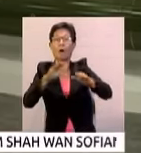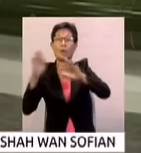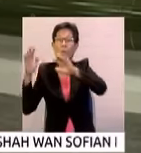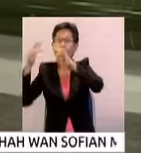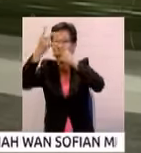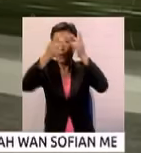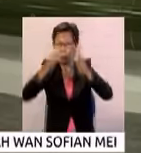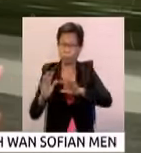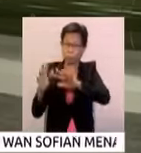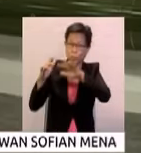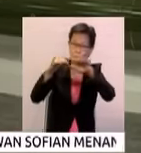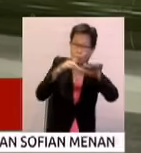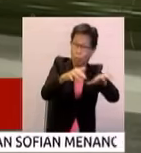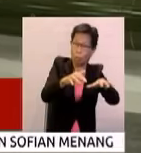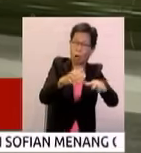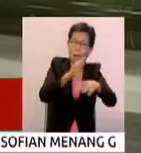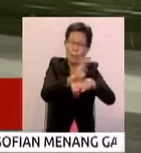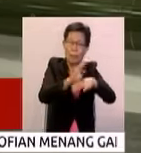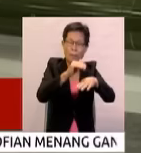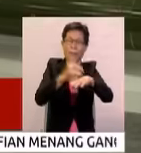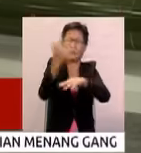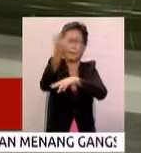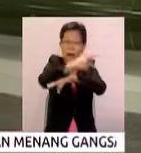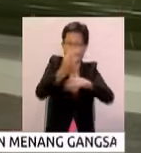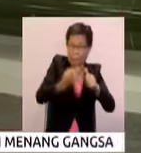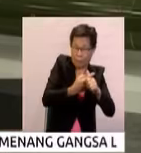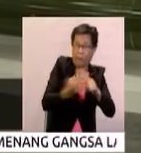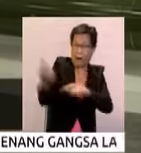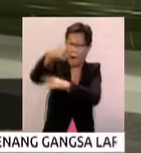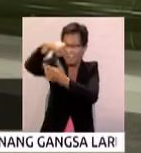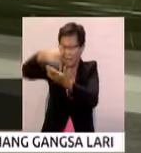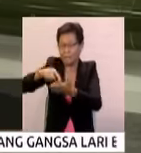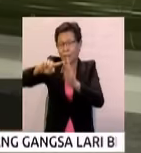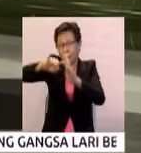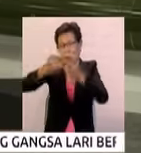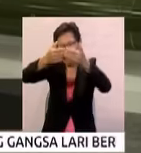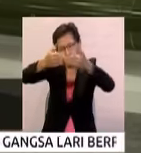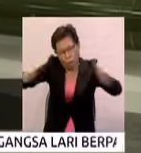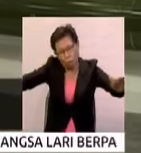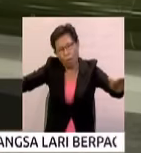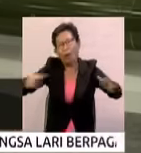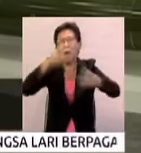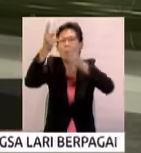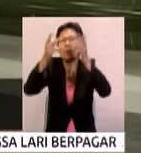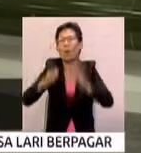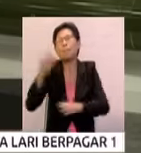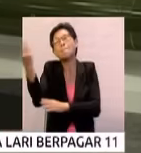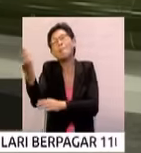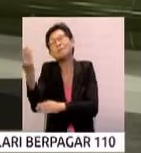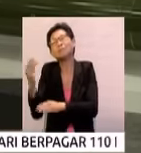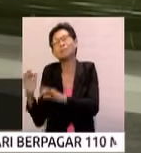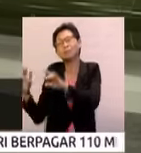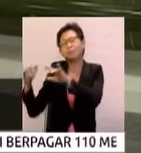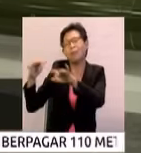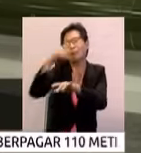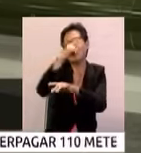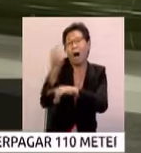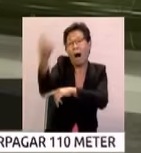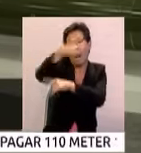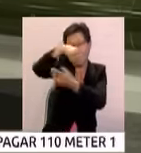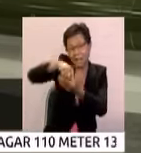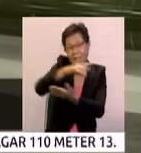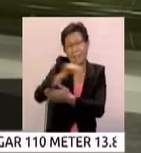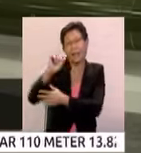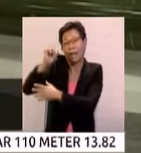pengunjung perdagangan pada 3 hari pertama 5. Hari ini ia mula dibuka kepada pelawat awam. Disebabkan hanya hari ini